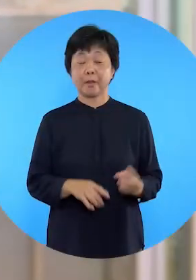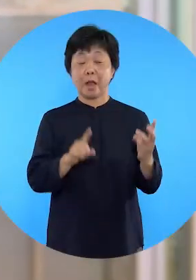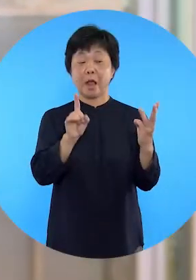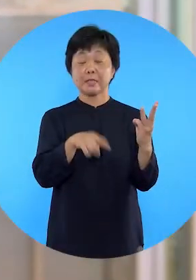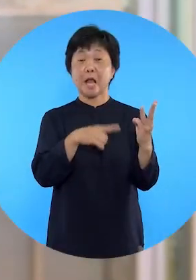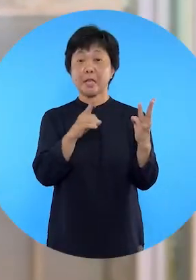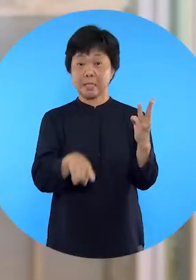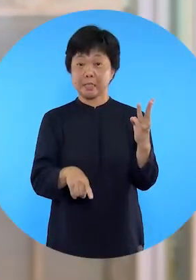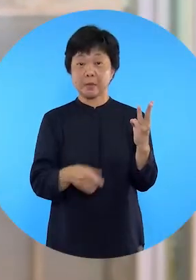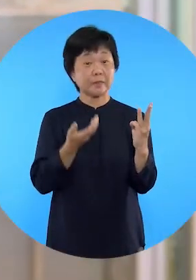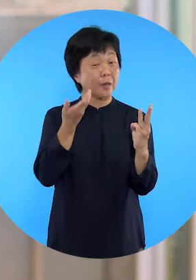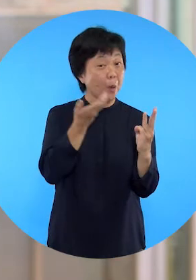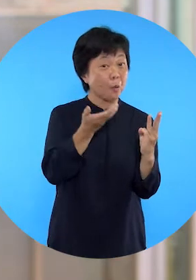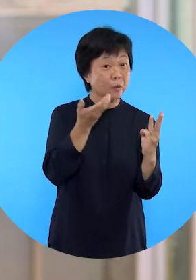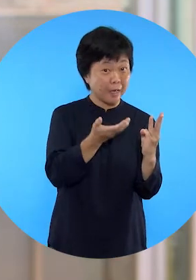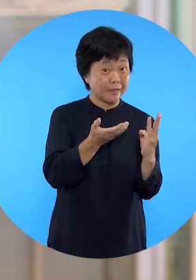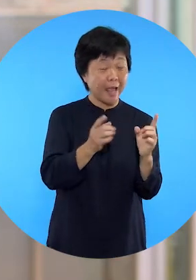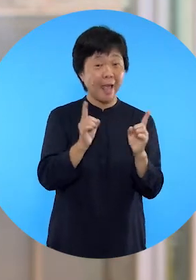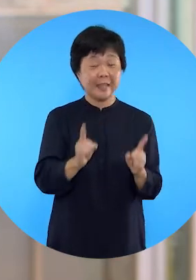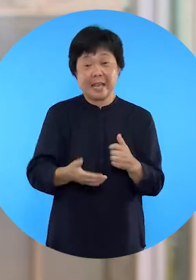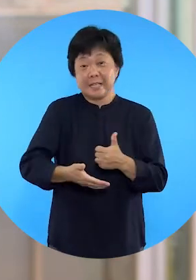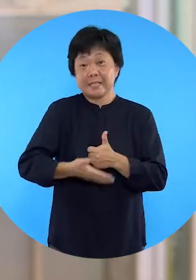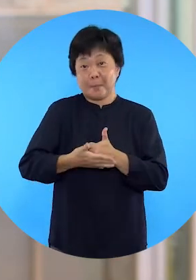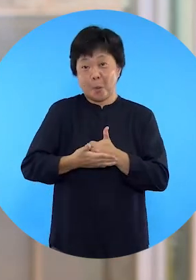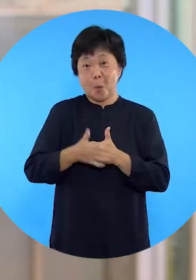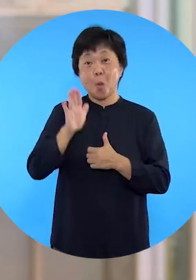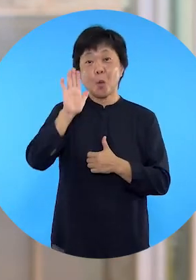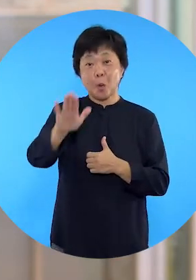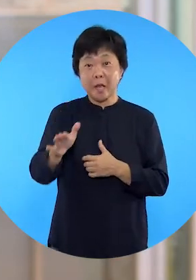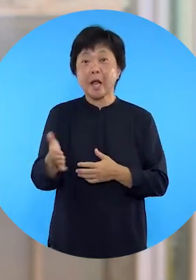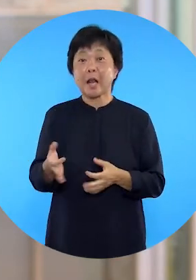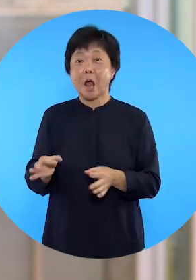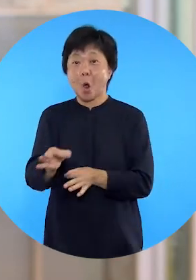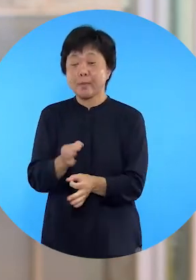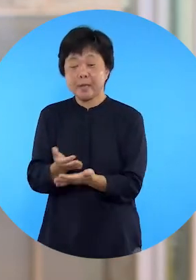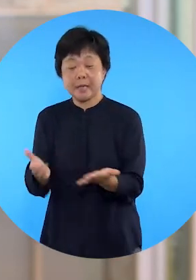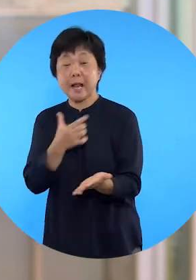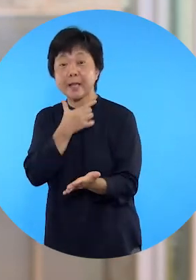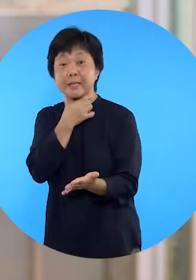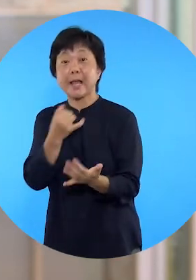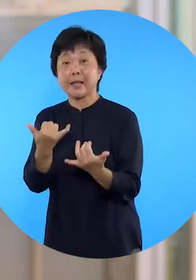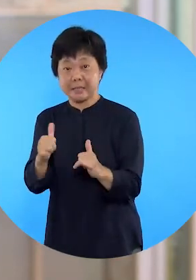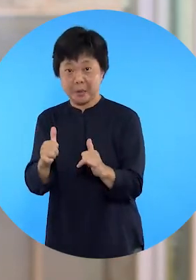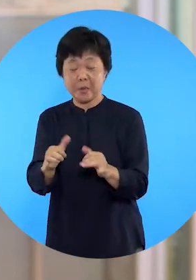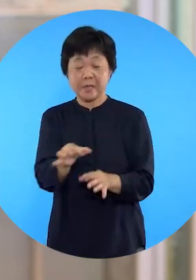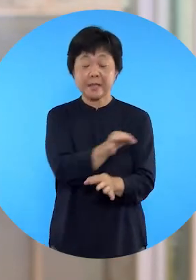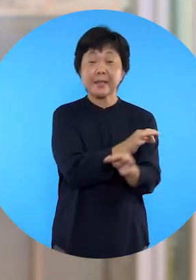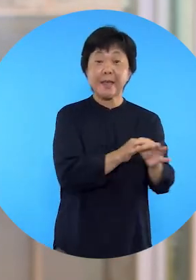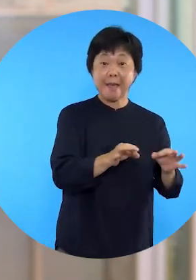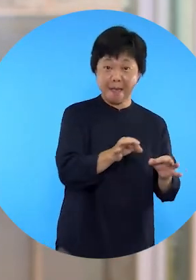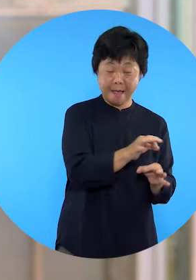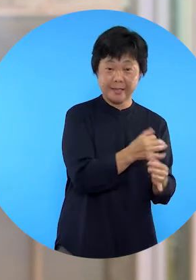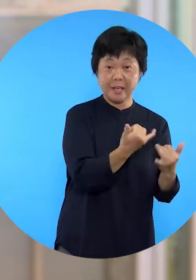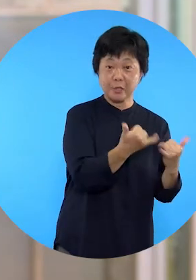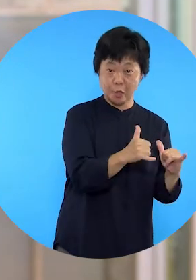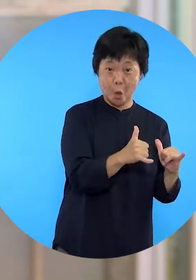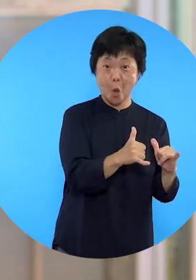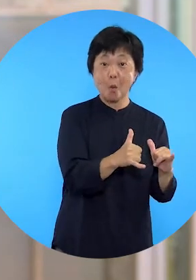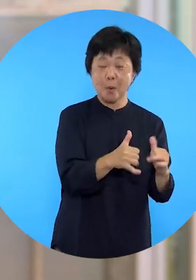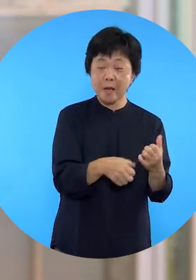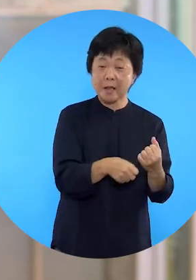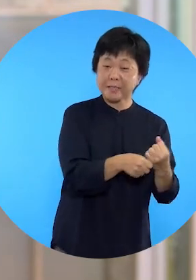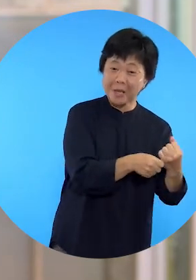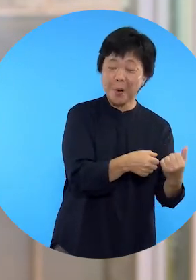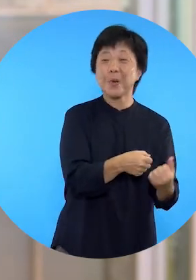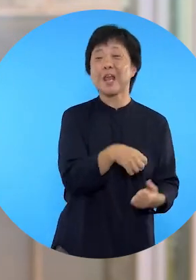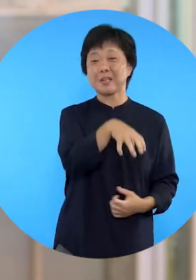3人の方にお話を伺い、ネリサポはこれから起業したいという人にとっても経営をしている人にとっても頼れ